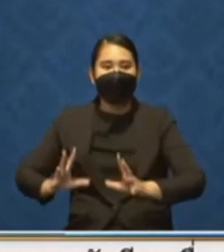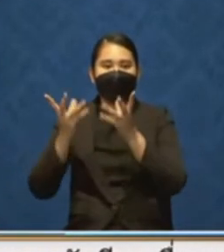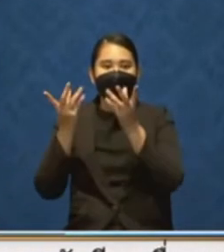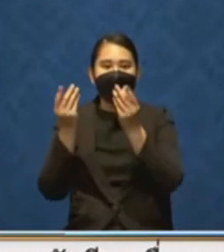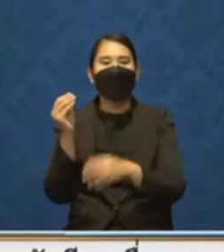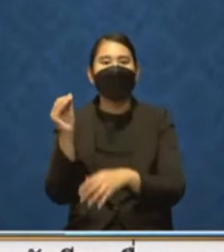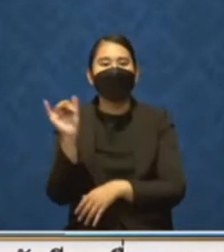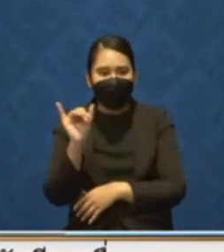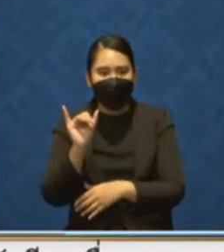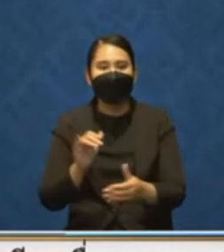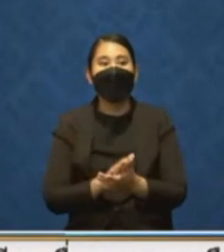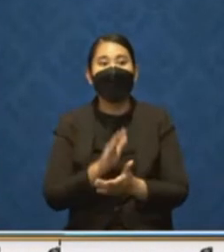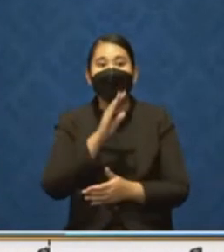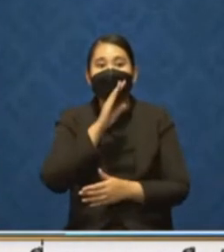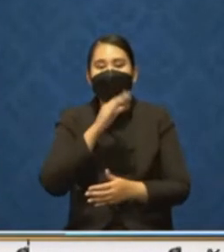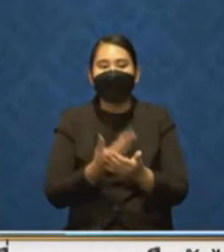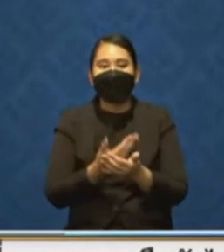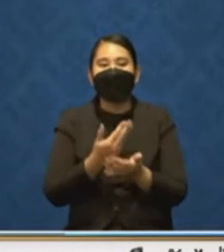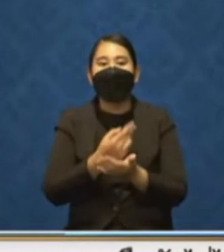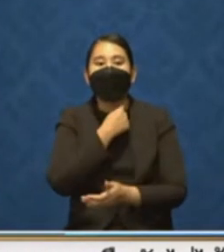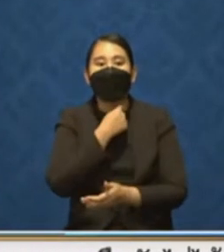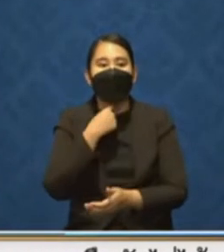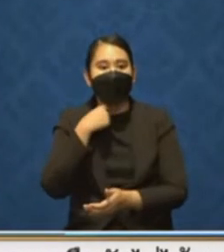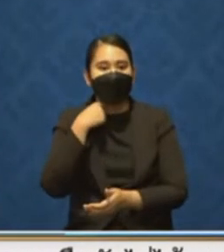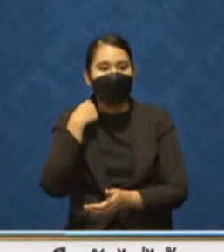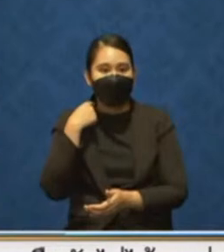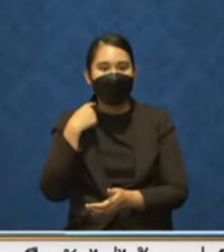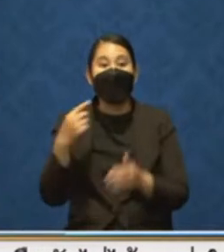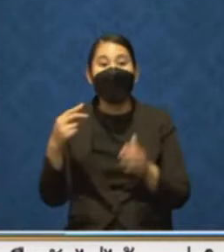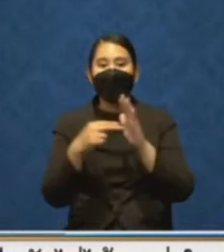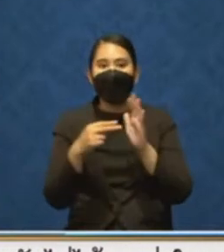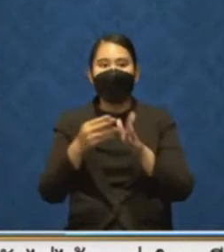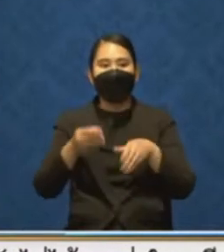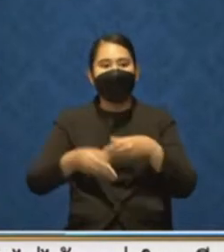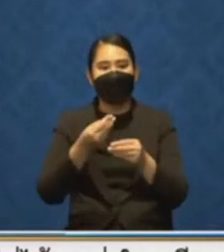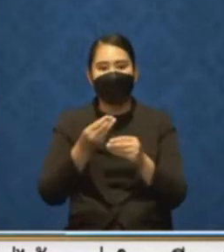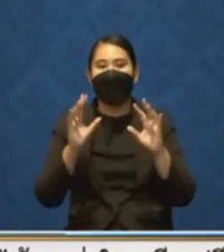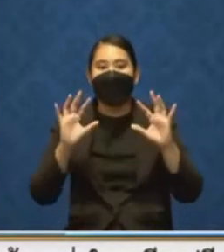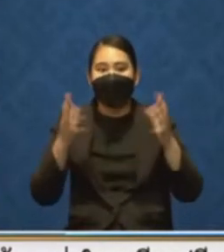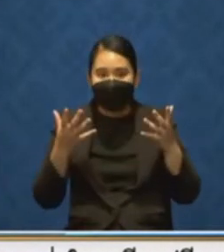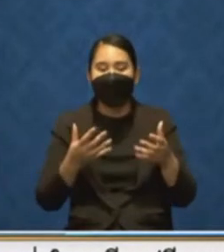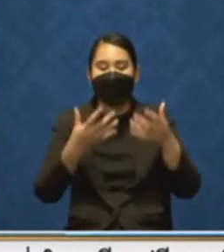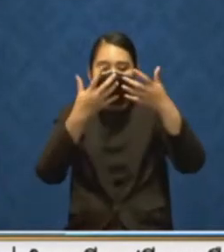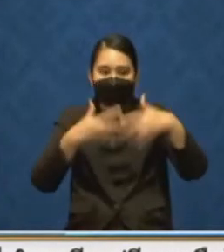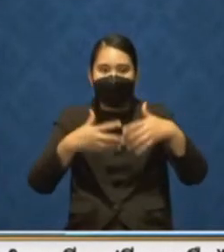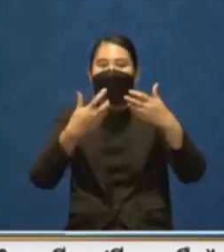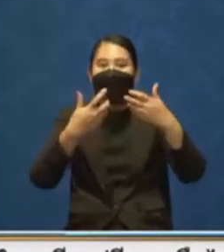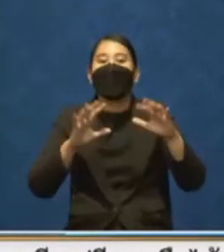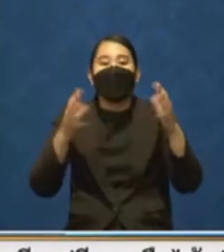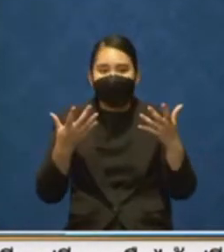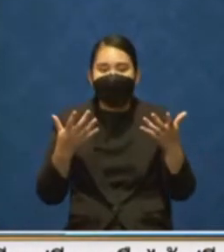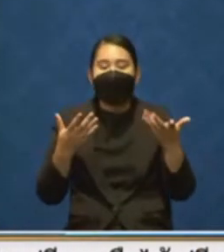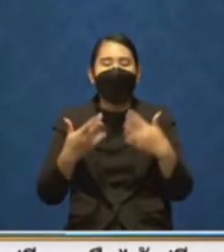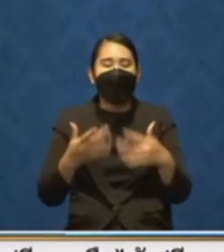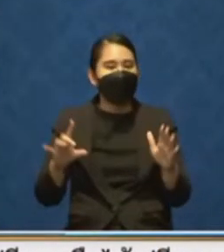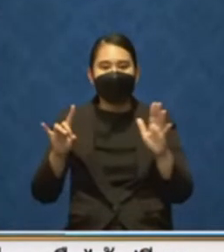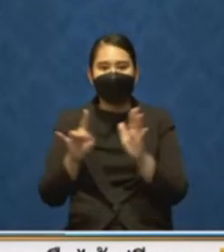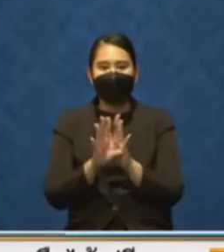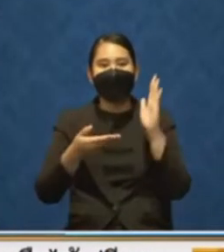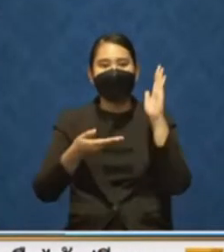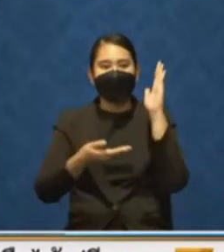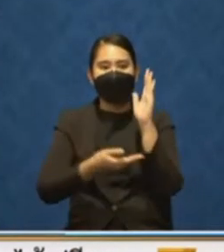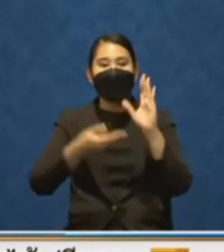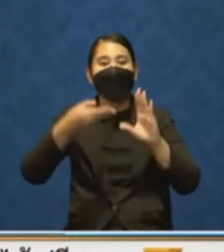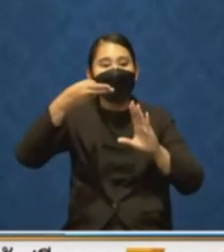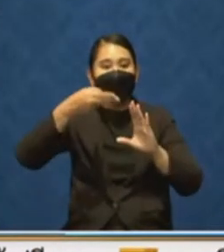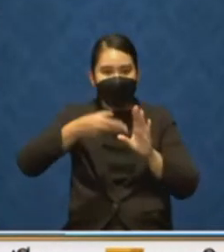ทุนหนักต่อไปเขาก็ไม่ขายไม่ผลิตและสุดท้ายราคาผลปาล์มเกษตรกรก็